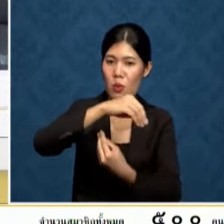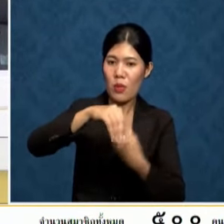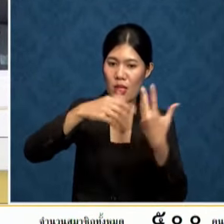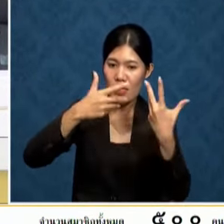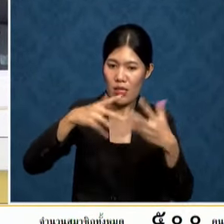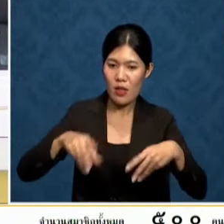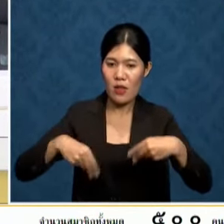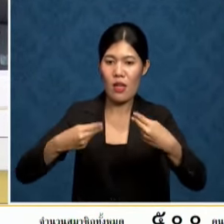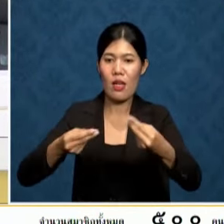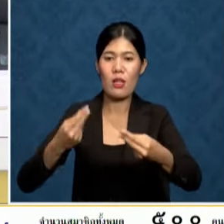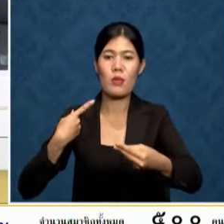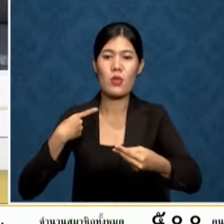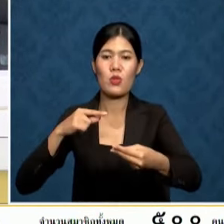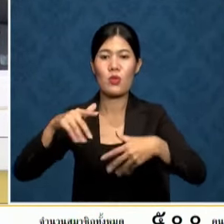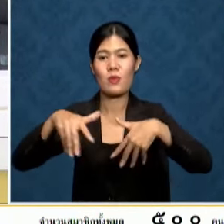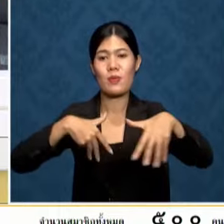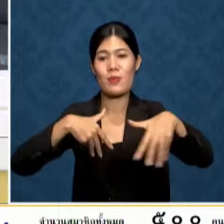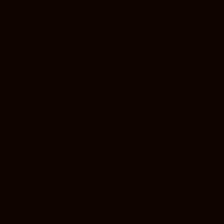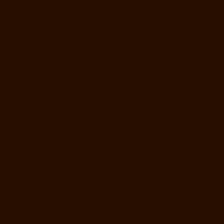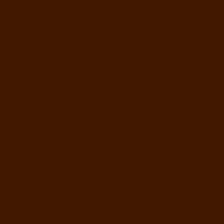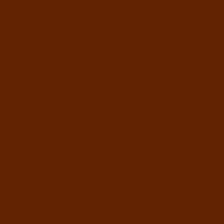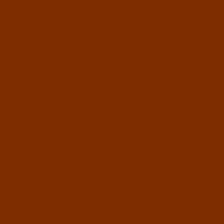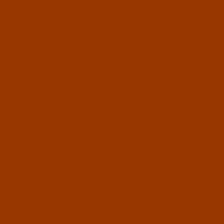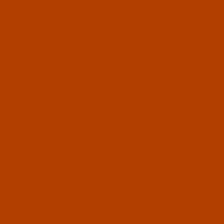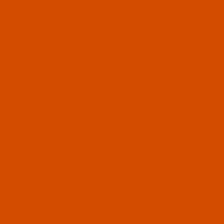พี่น้องประชาชนมากที่